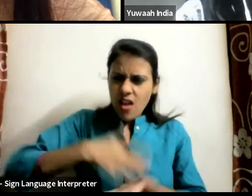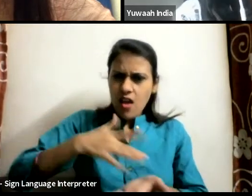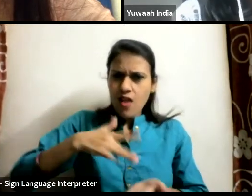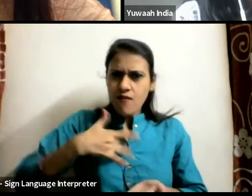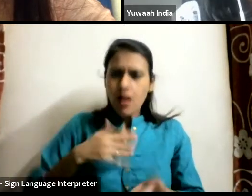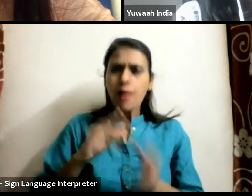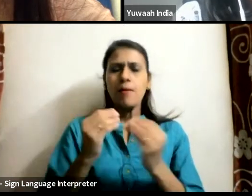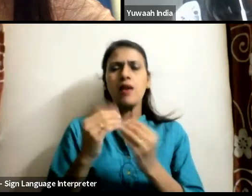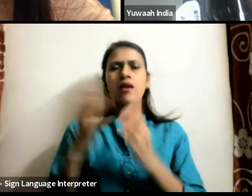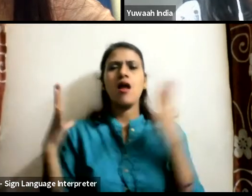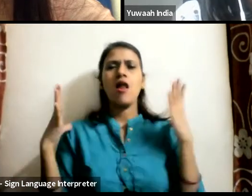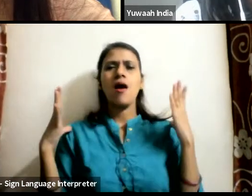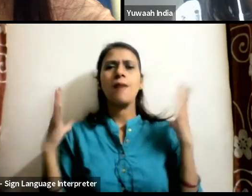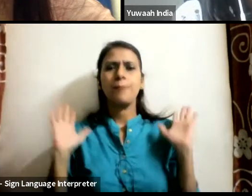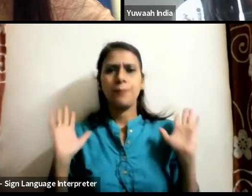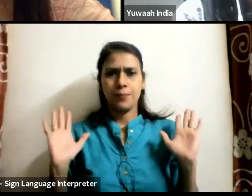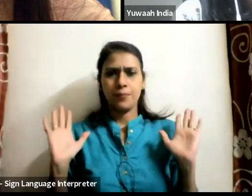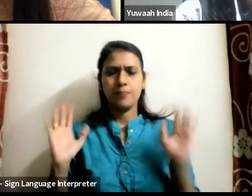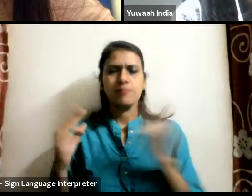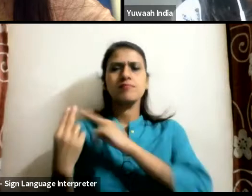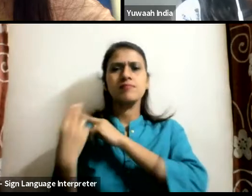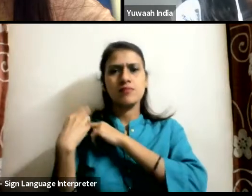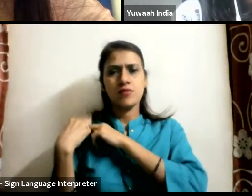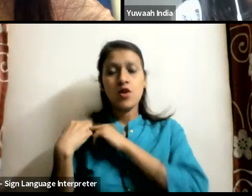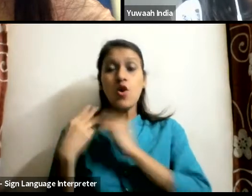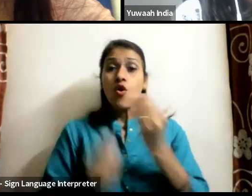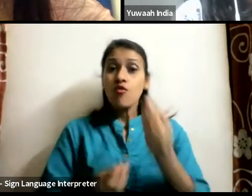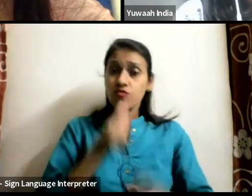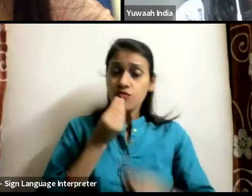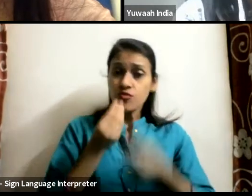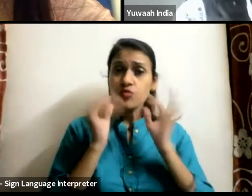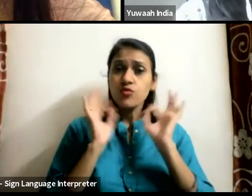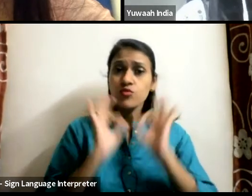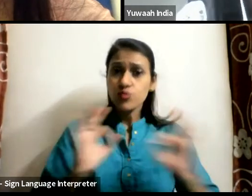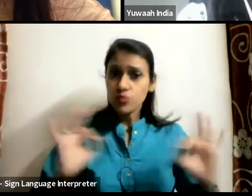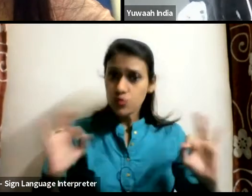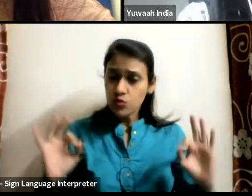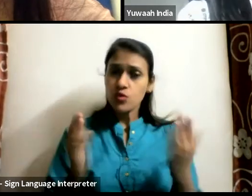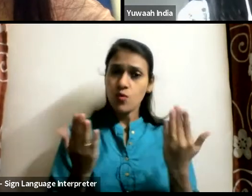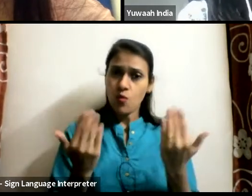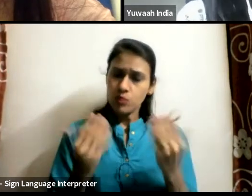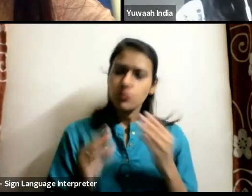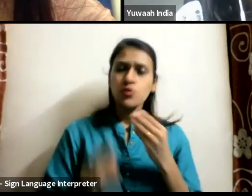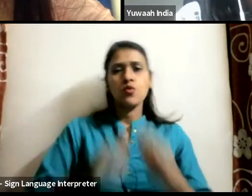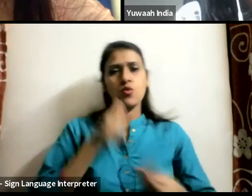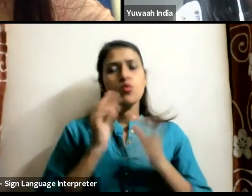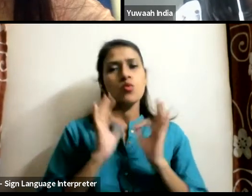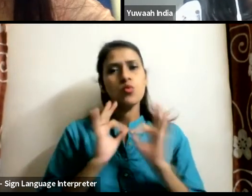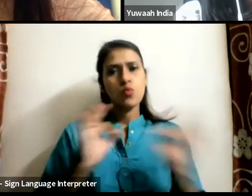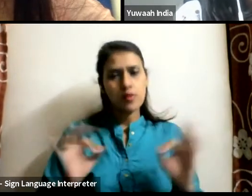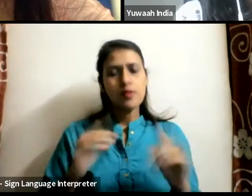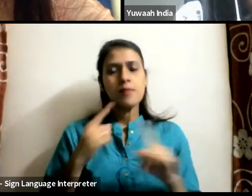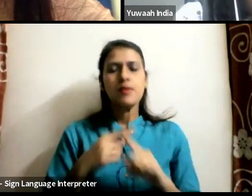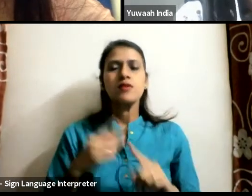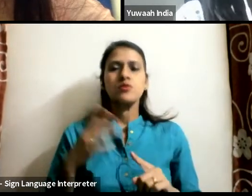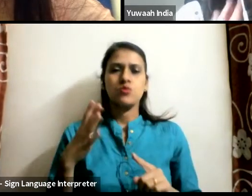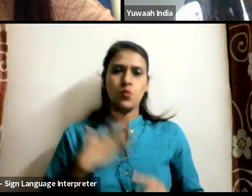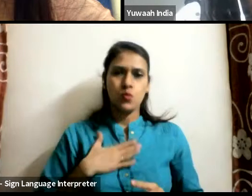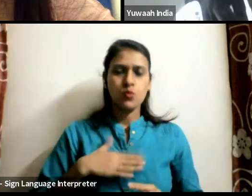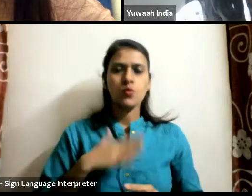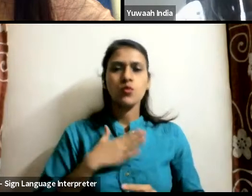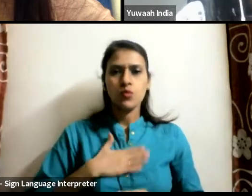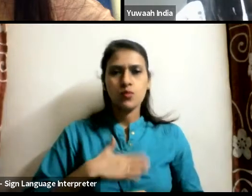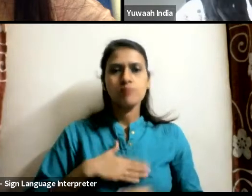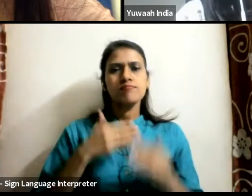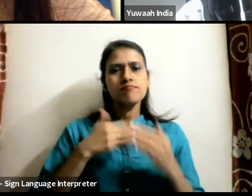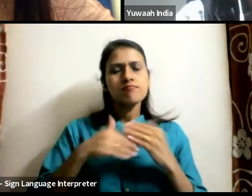करिए, जितना न्यूट्रिशन दे सकते हैं उतना न्यूट्रिशन दीजिए, और बस इंतजार करिए। आप